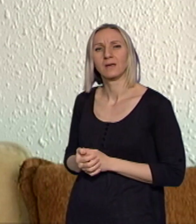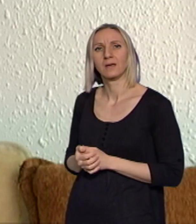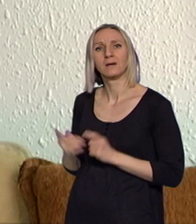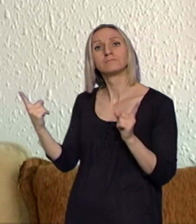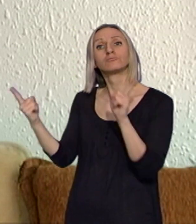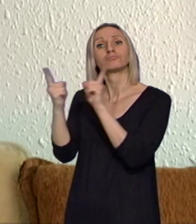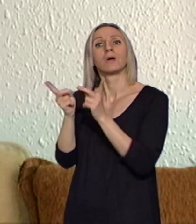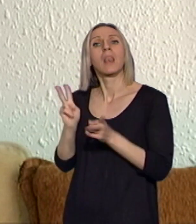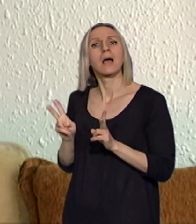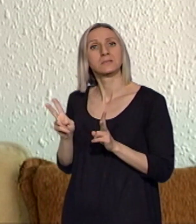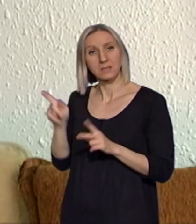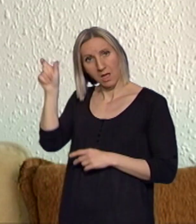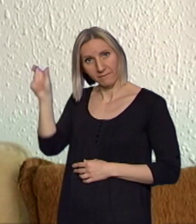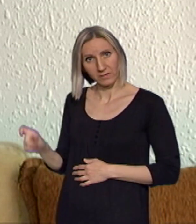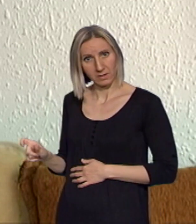nastavnikom.